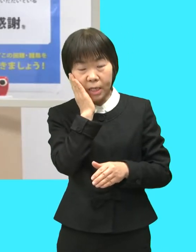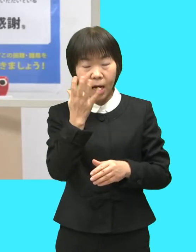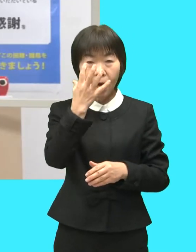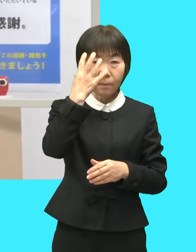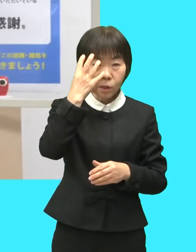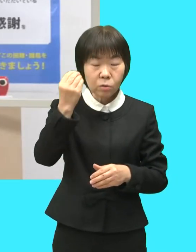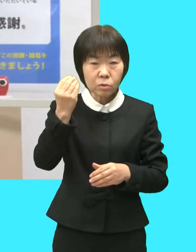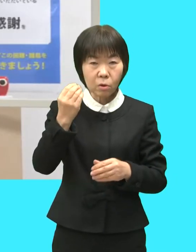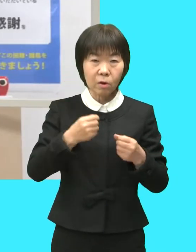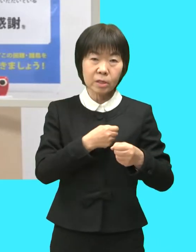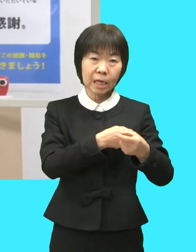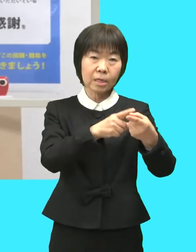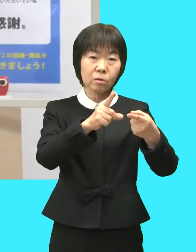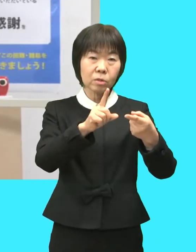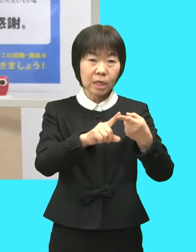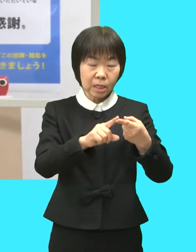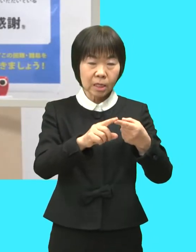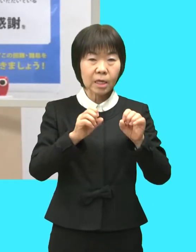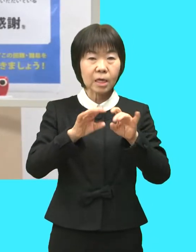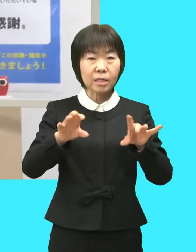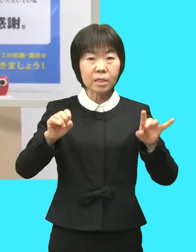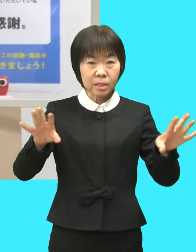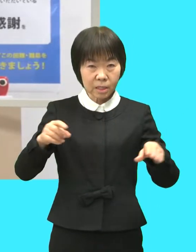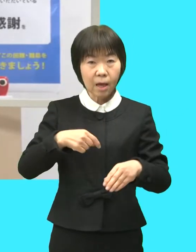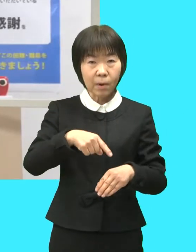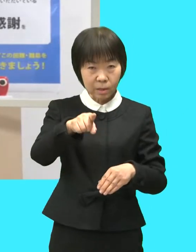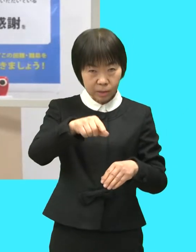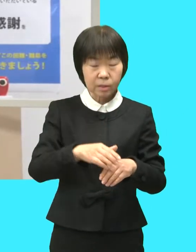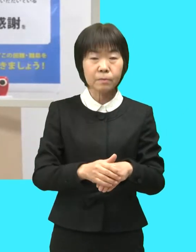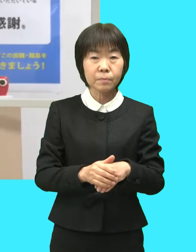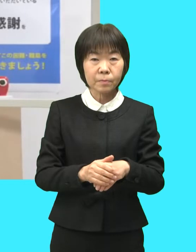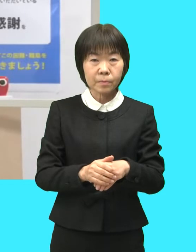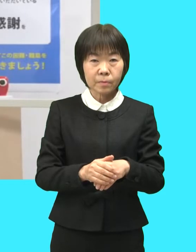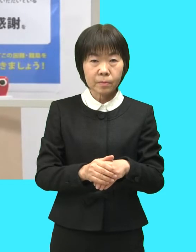力を積極的に発信してまいります。